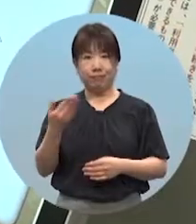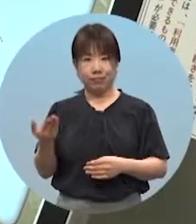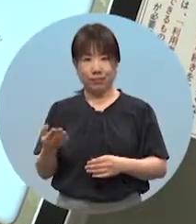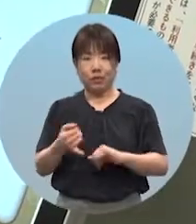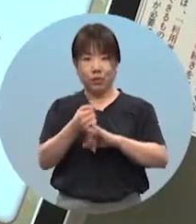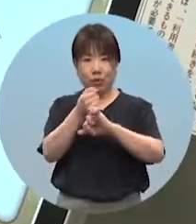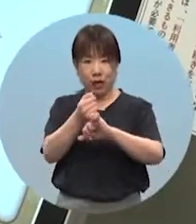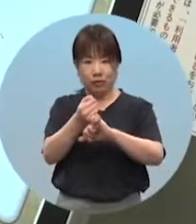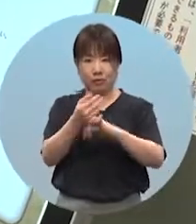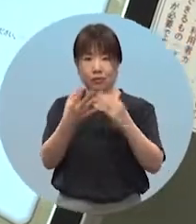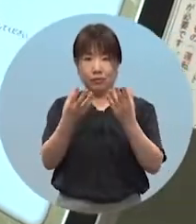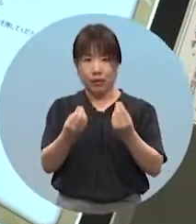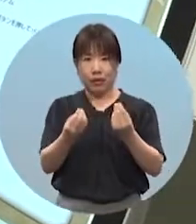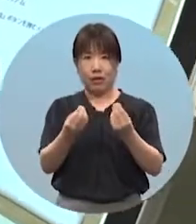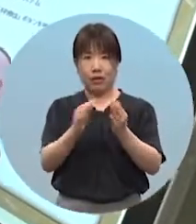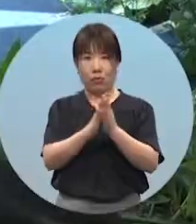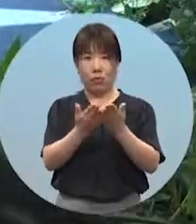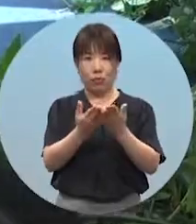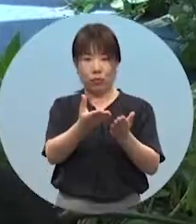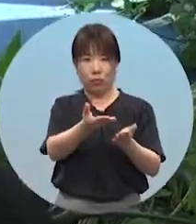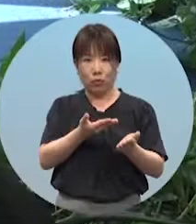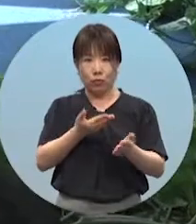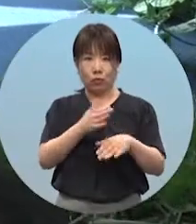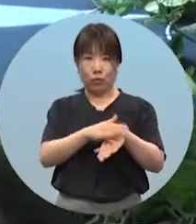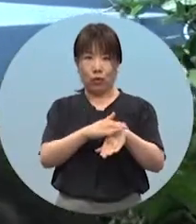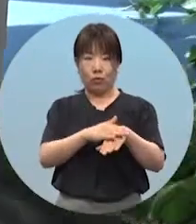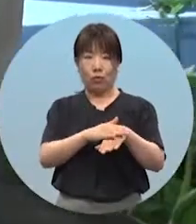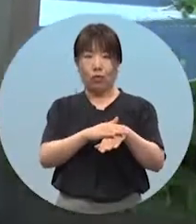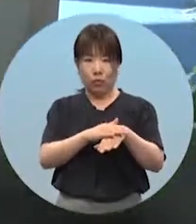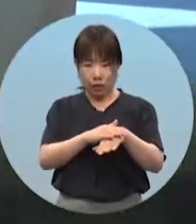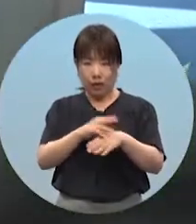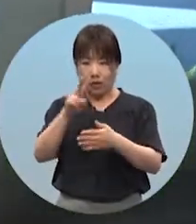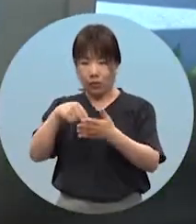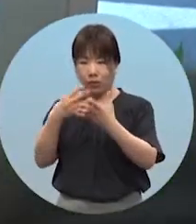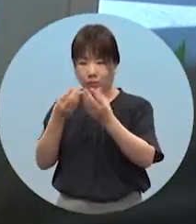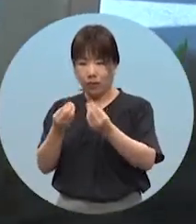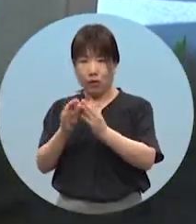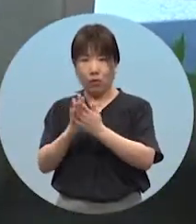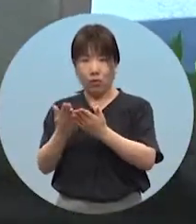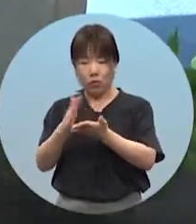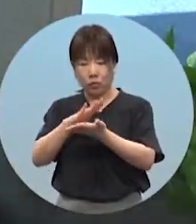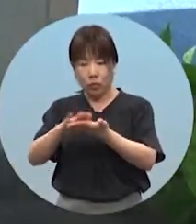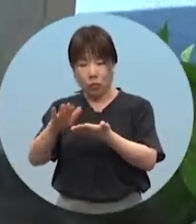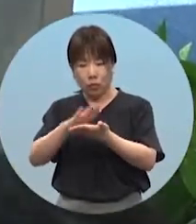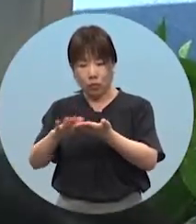け取り場所や本の除菌装置を見て回りました。